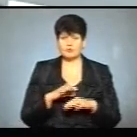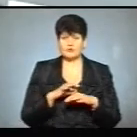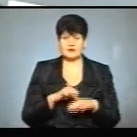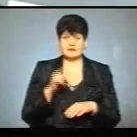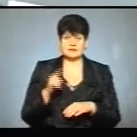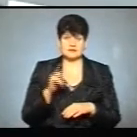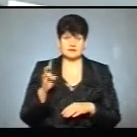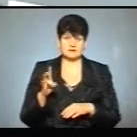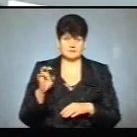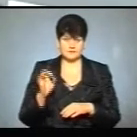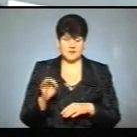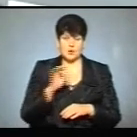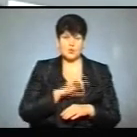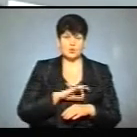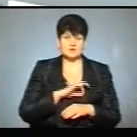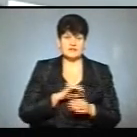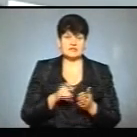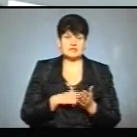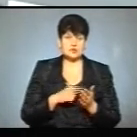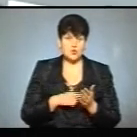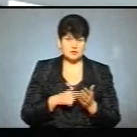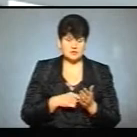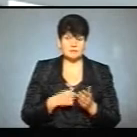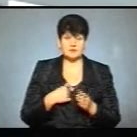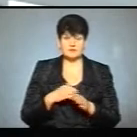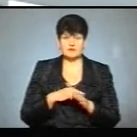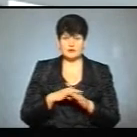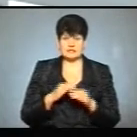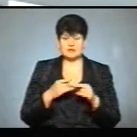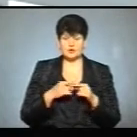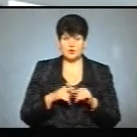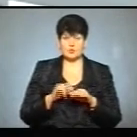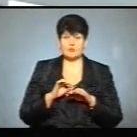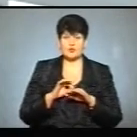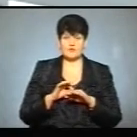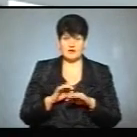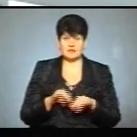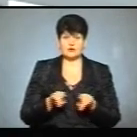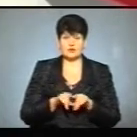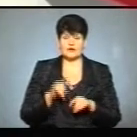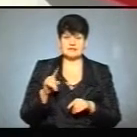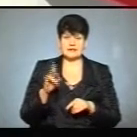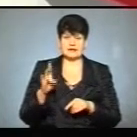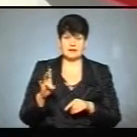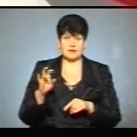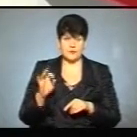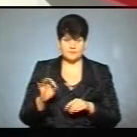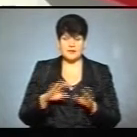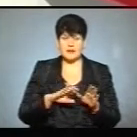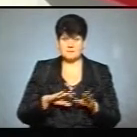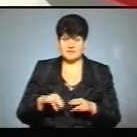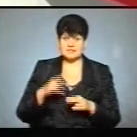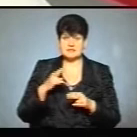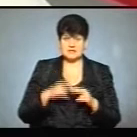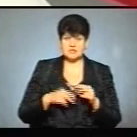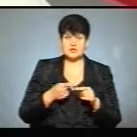тестування користуватися зошитами, тому що ми дотримувалися технології проведення так, як ЗНО. І після закінчення